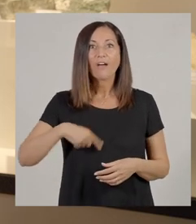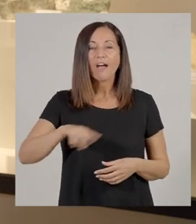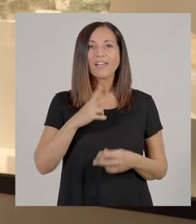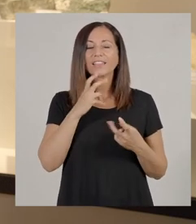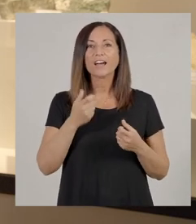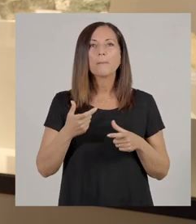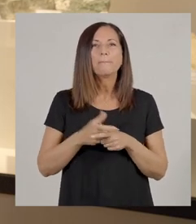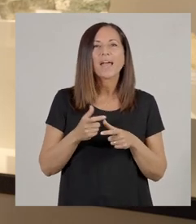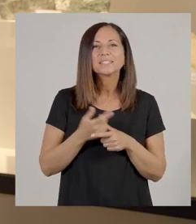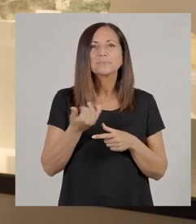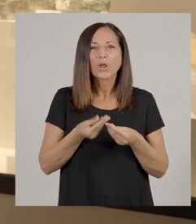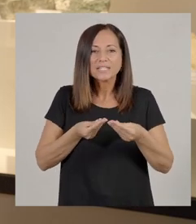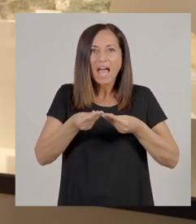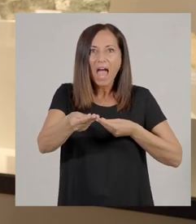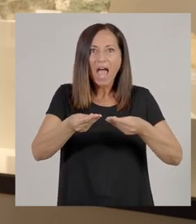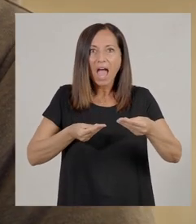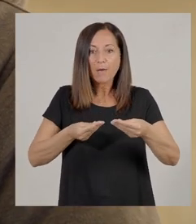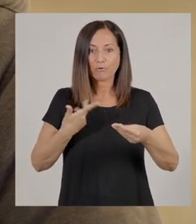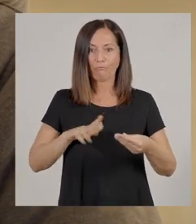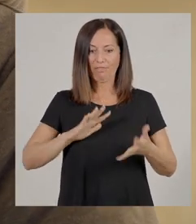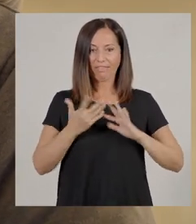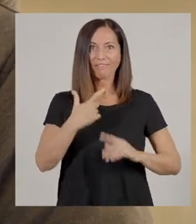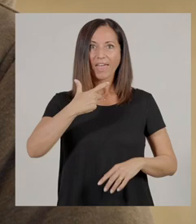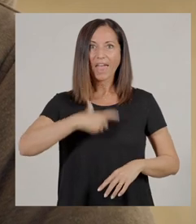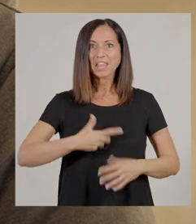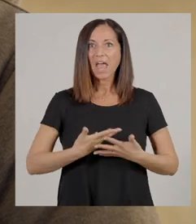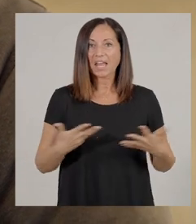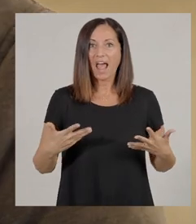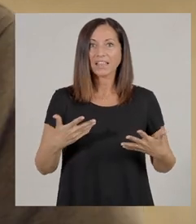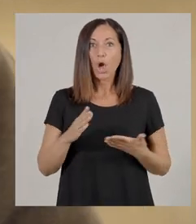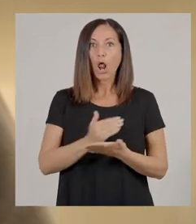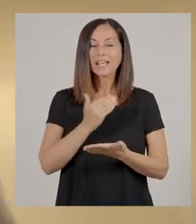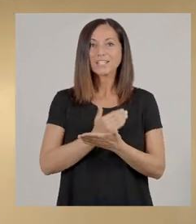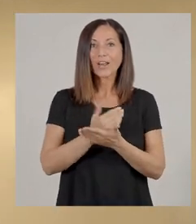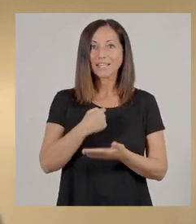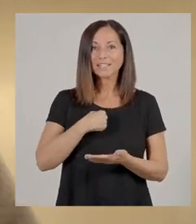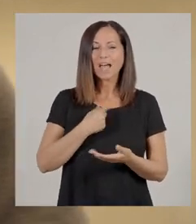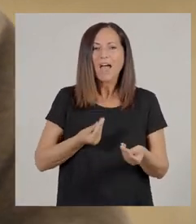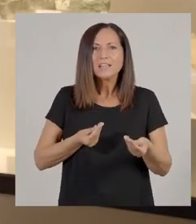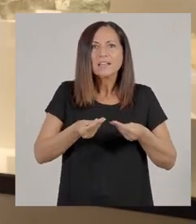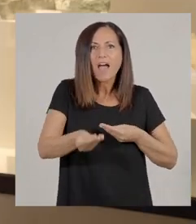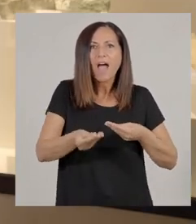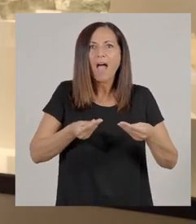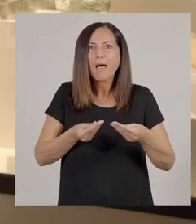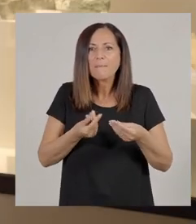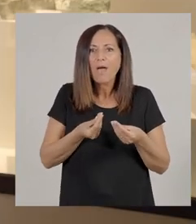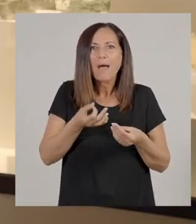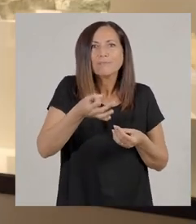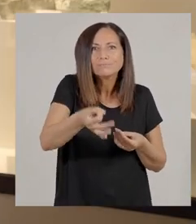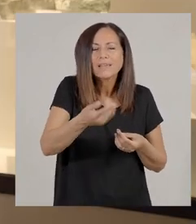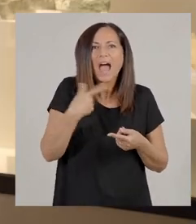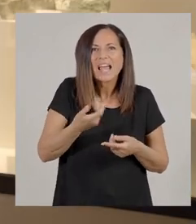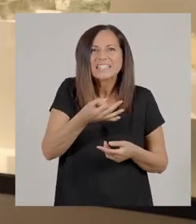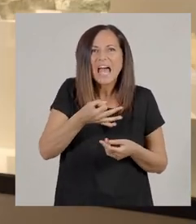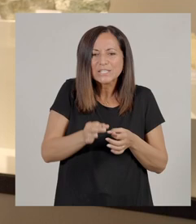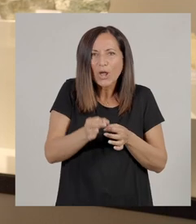ci ritrovavamo nei piccoli paesini a scambiarci, anche dopo che eravamo diventati grossi collezionisti, a scambiarci il minerale,